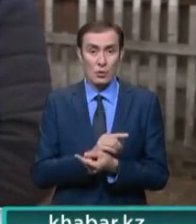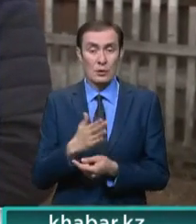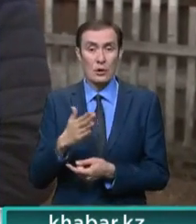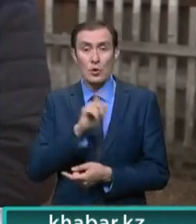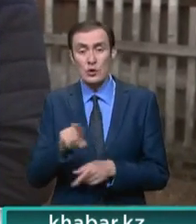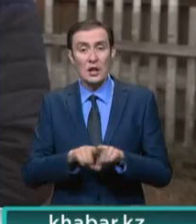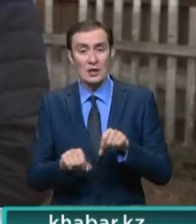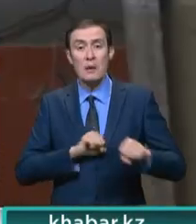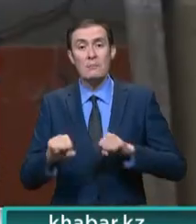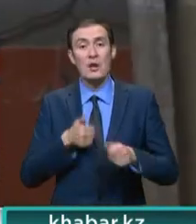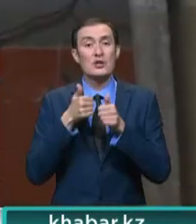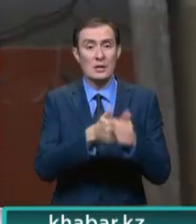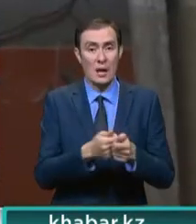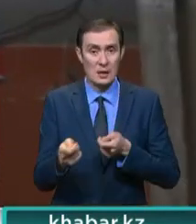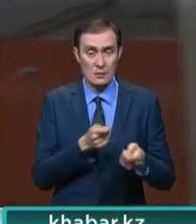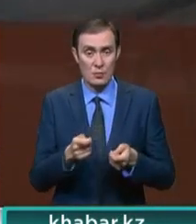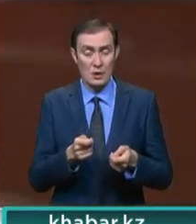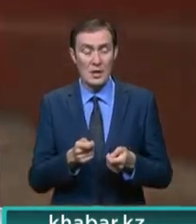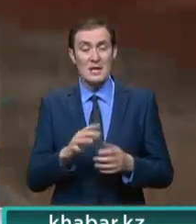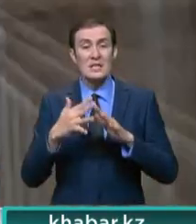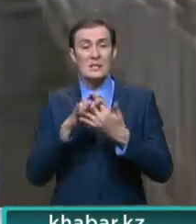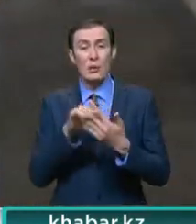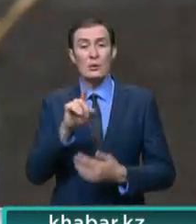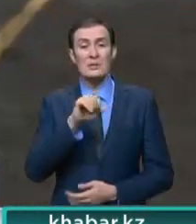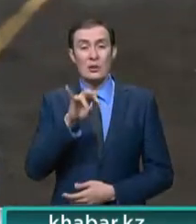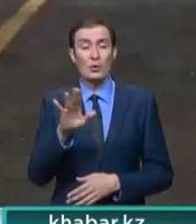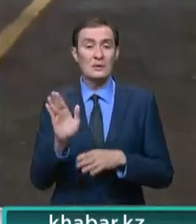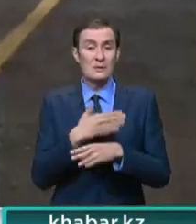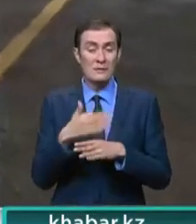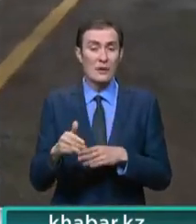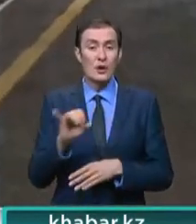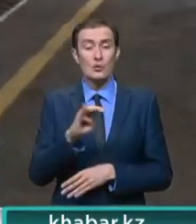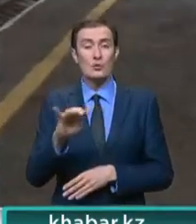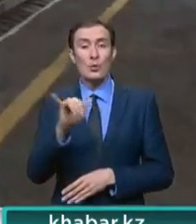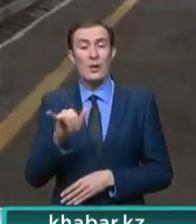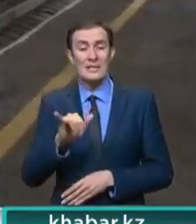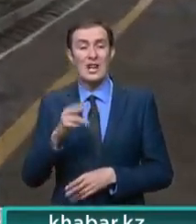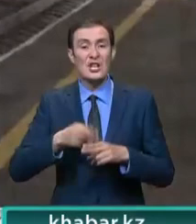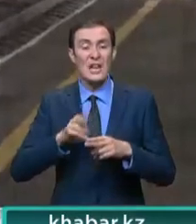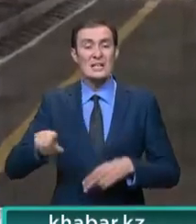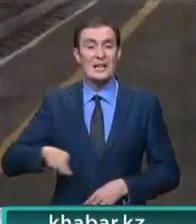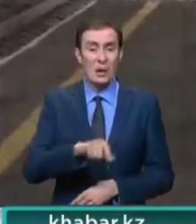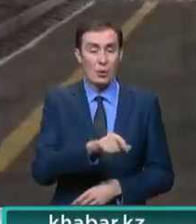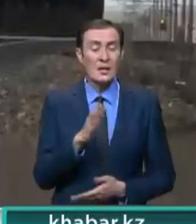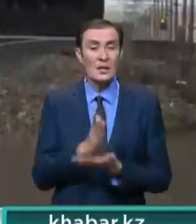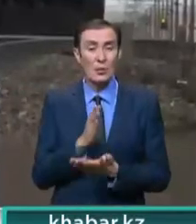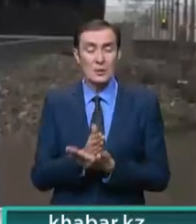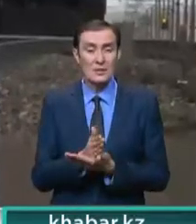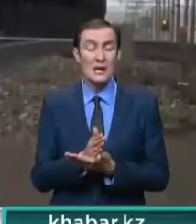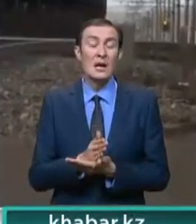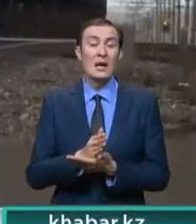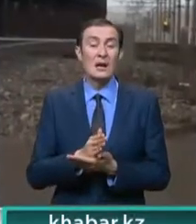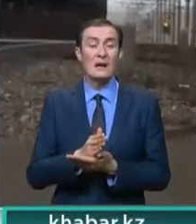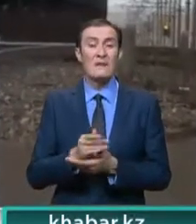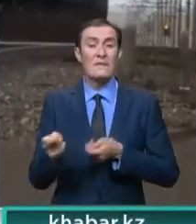населением бежать к нему. Все дело в том, что село Затон на две части делит Южно-Уральская железная дорога. Она находится, как известно,